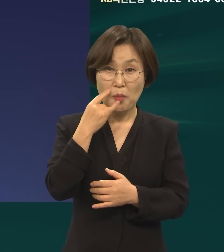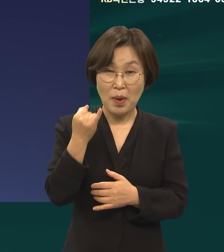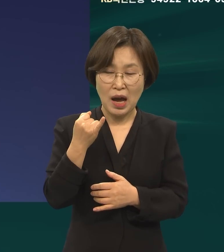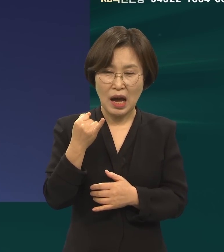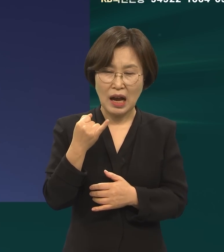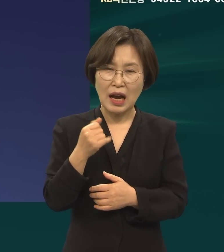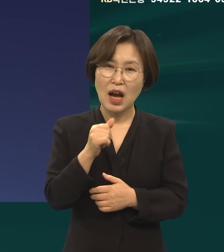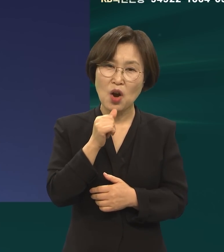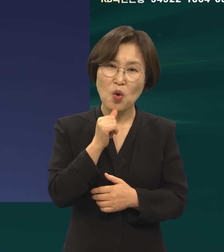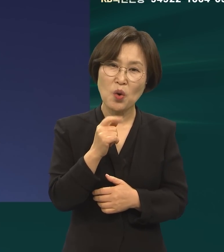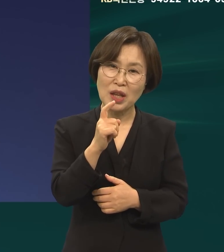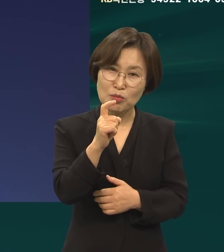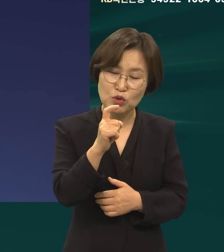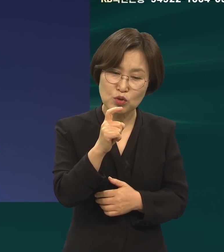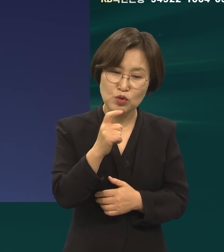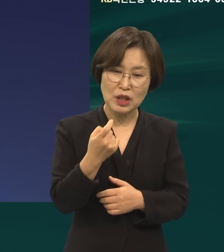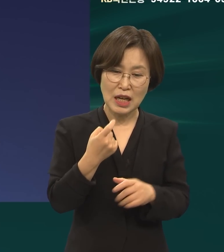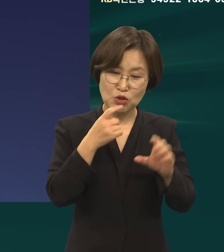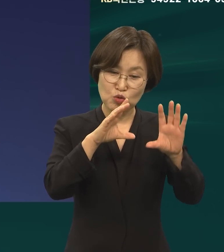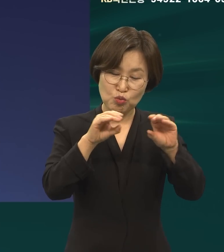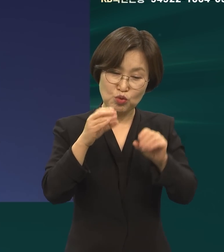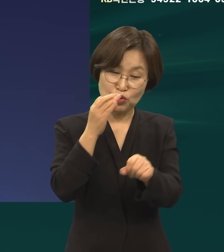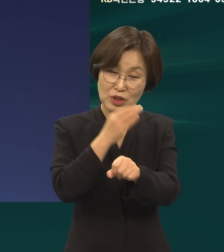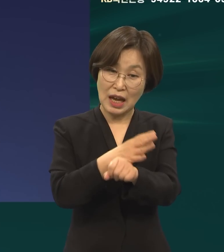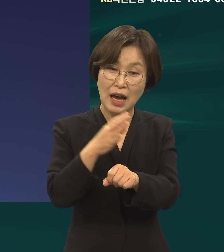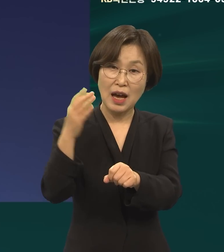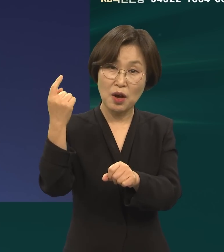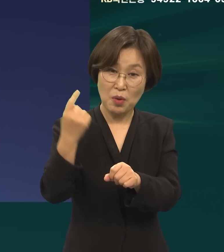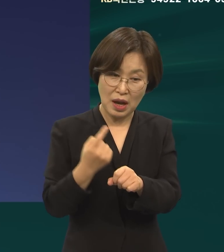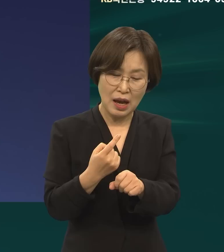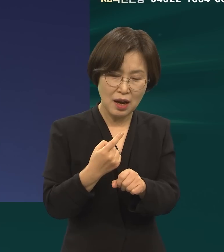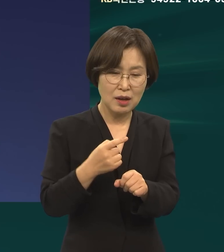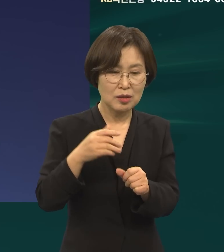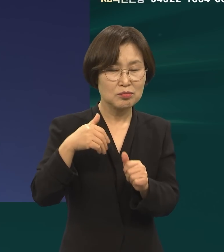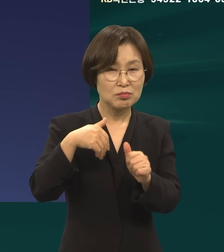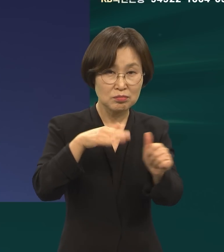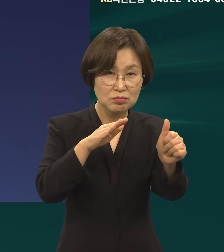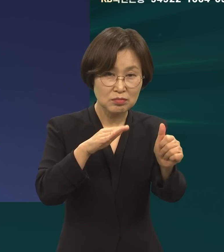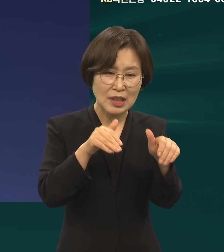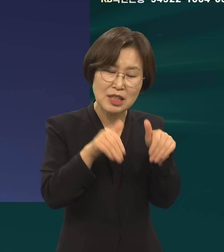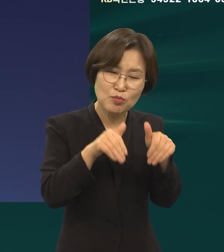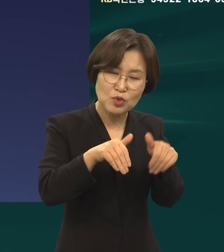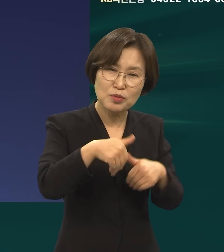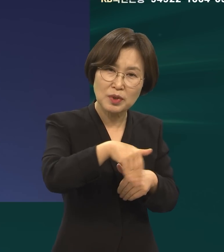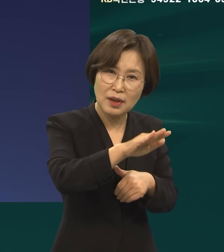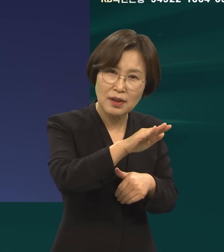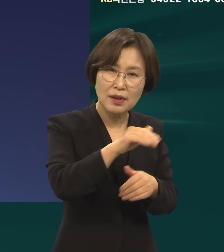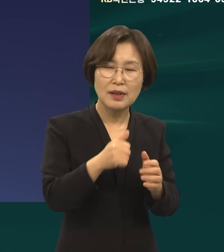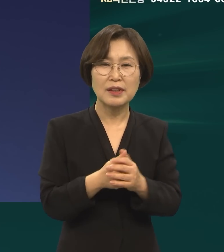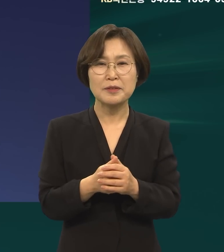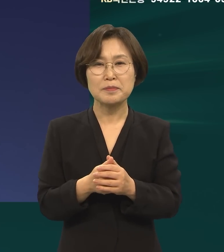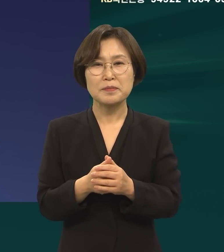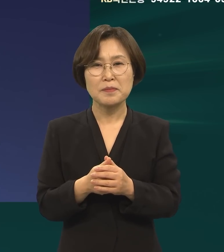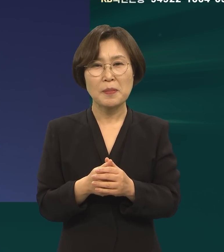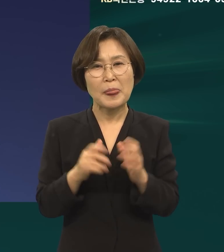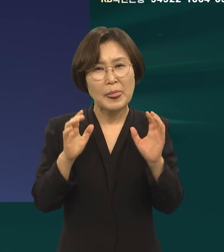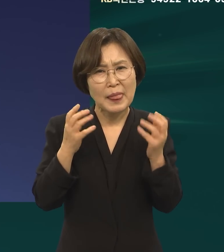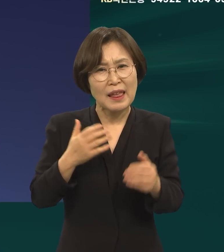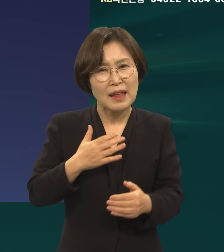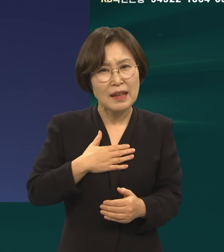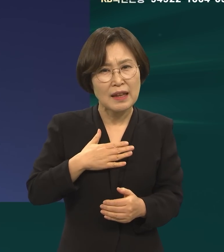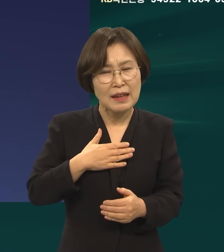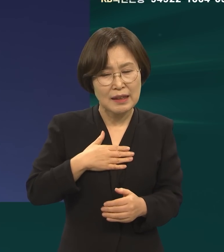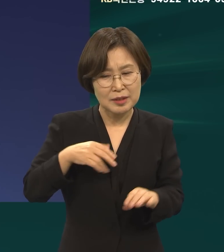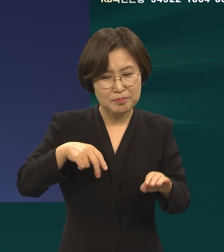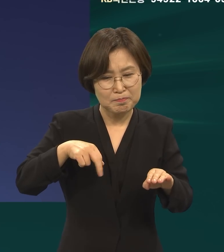사오거라. 그리고 돈을 받고 가게를 갑니다. 이 콩나물과 두부를 사러 가는 어린아이의 길에